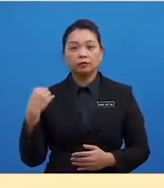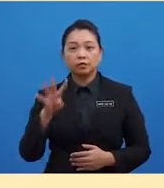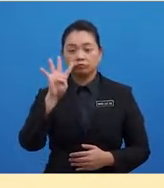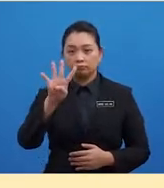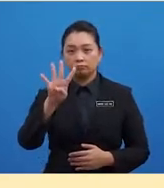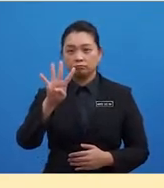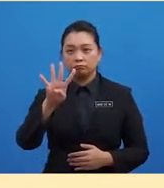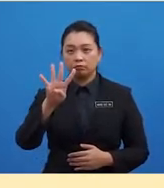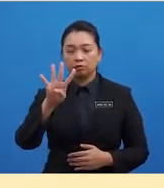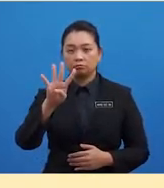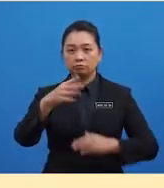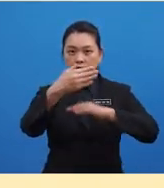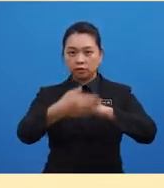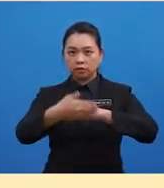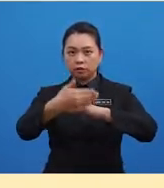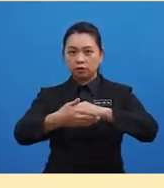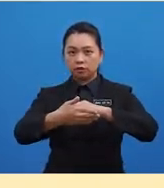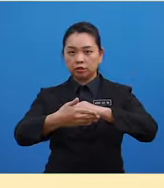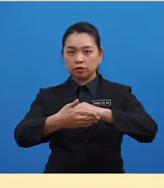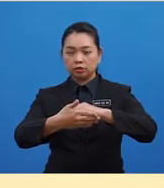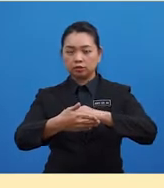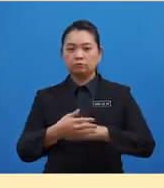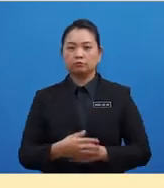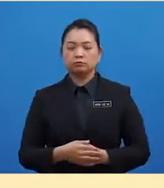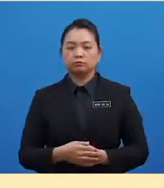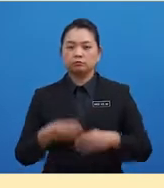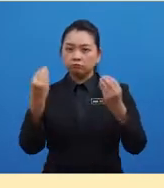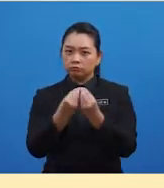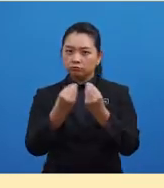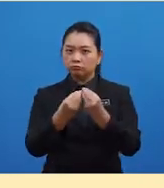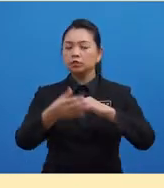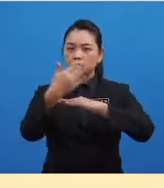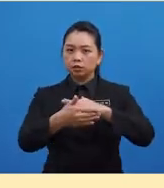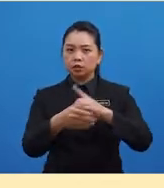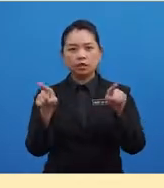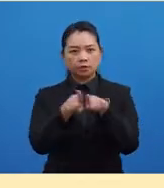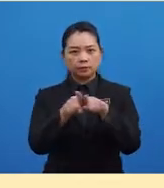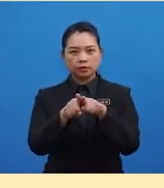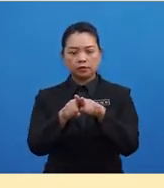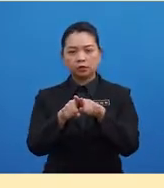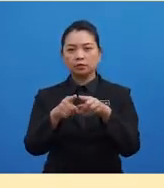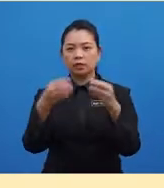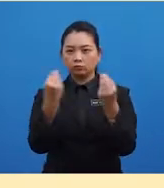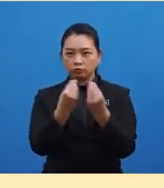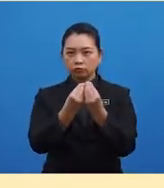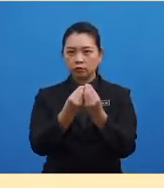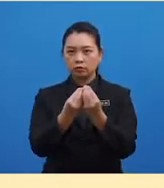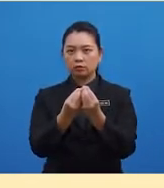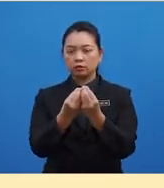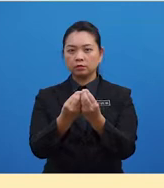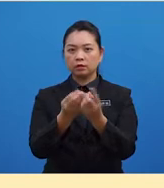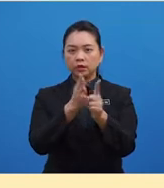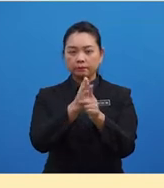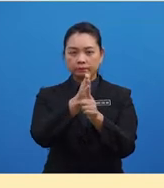sisi. Berdasarkan pada rumusannya, bilangan sisi sama dengan bilangan paksi simetri iaitu